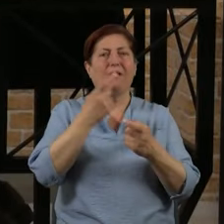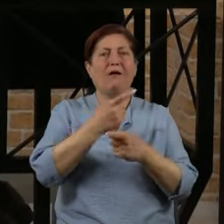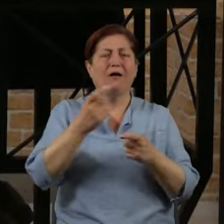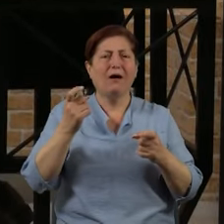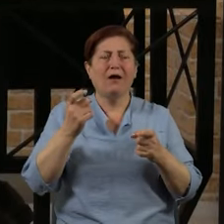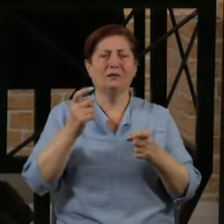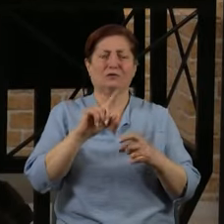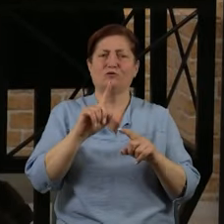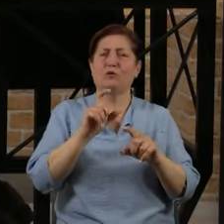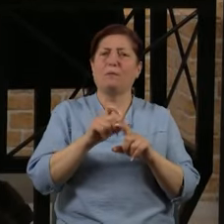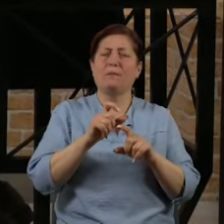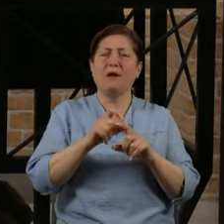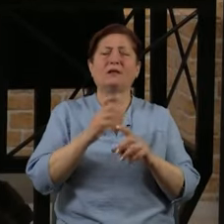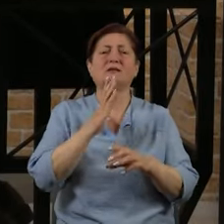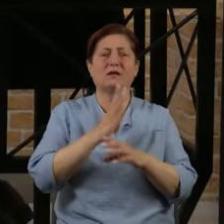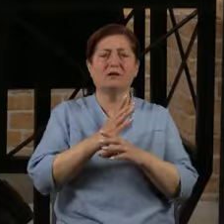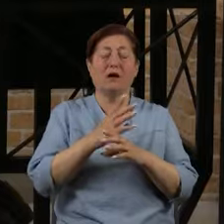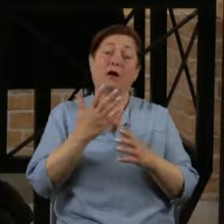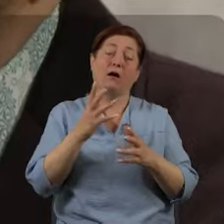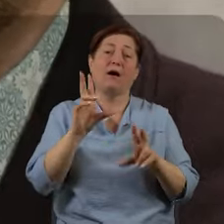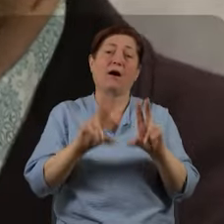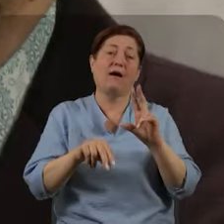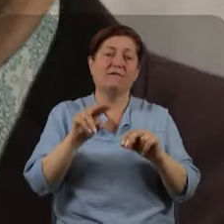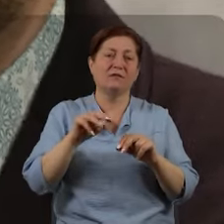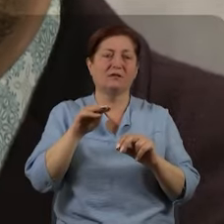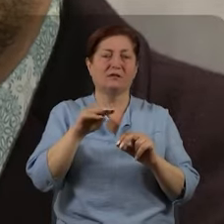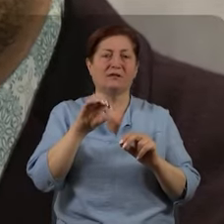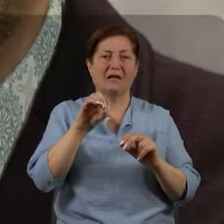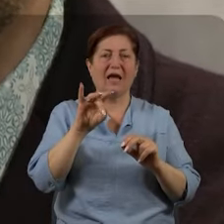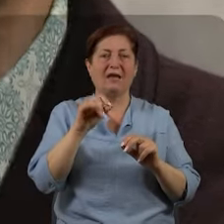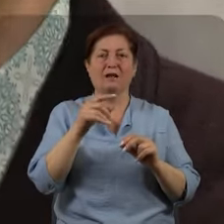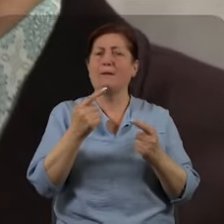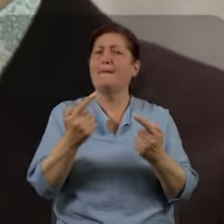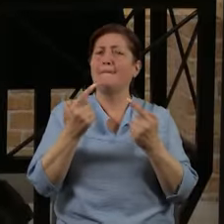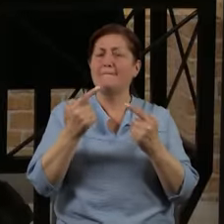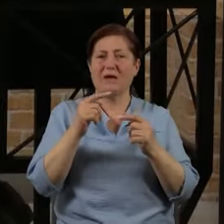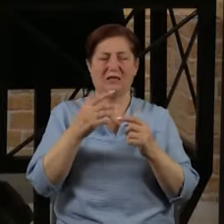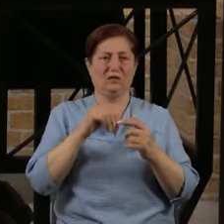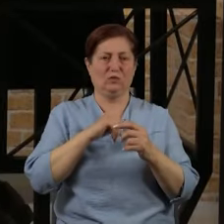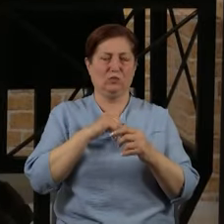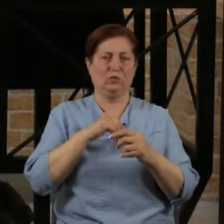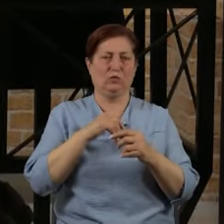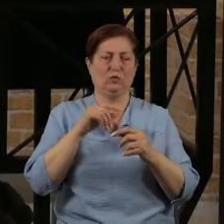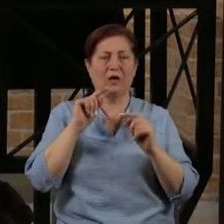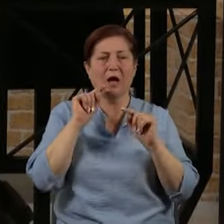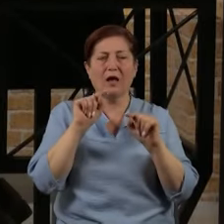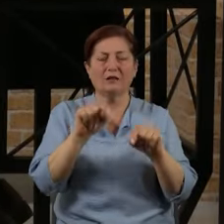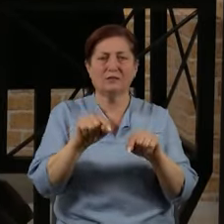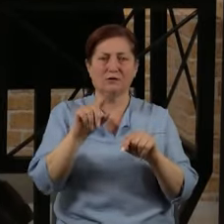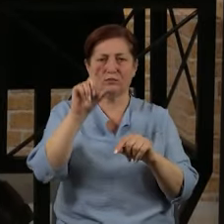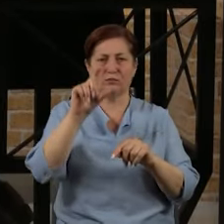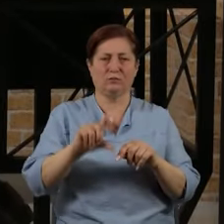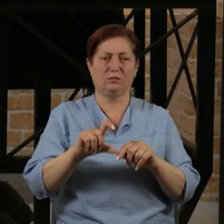գազելը կա, որը իհարկե ամենայն հավանականությամբ Տերյանի մեծ ազդեցությամբ է ստեղծվել։ Դե դրա մասին էլ դեռ խոսենք, սա սրանք արդեն բերում